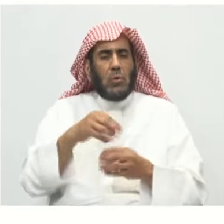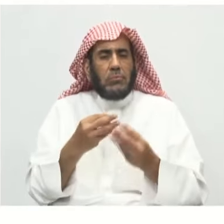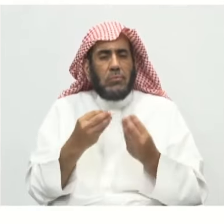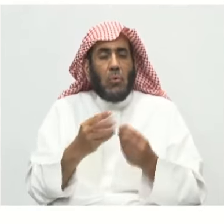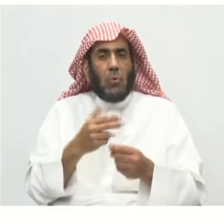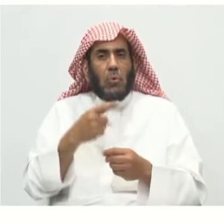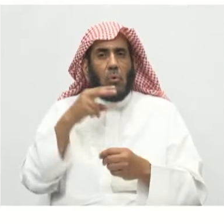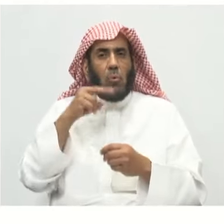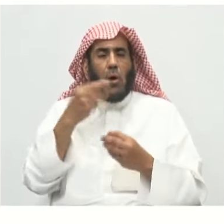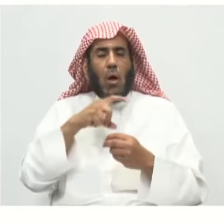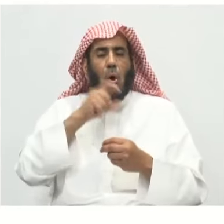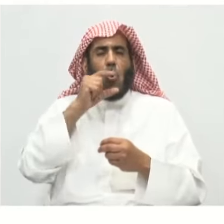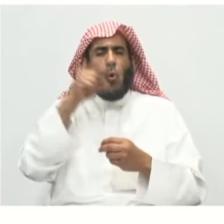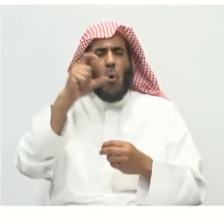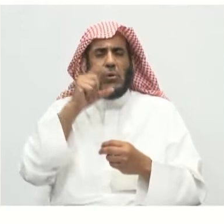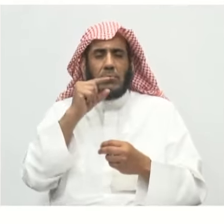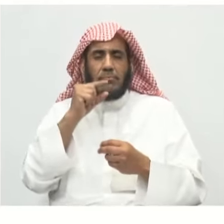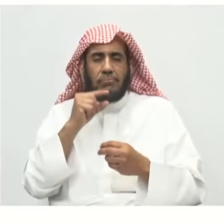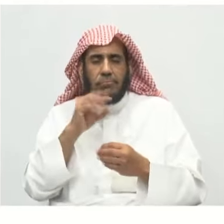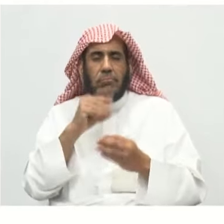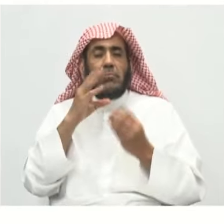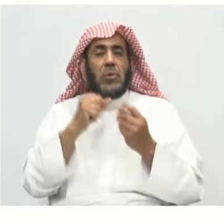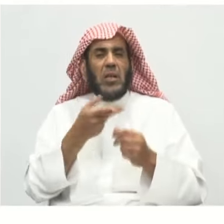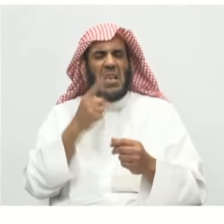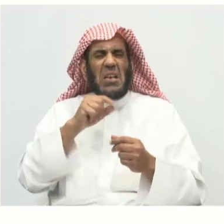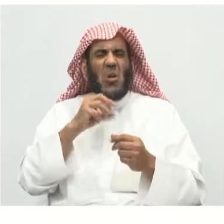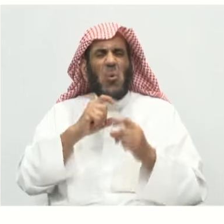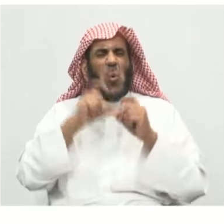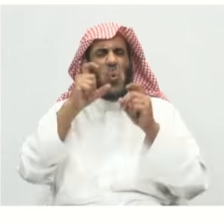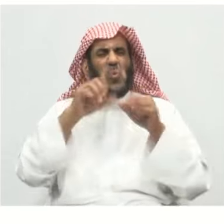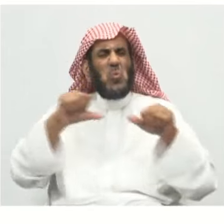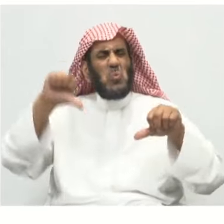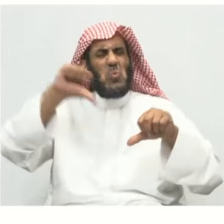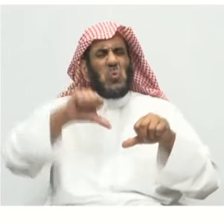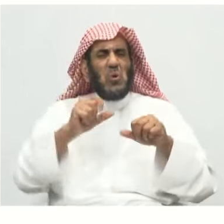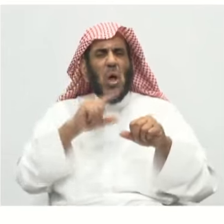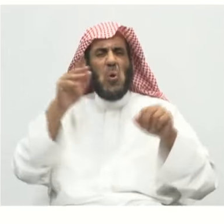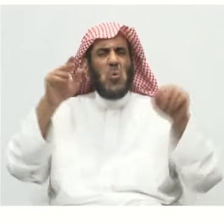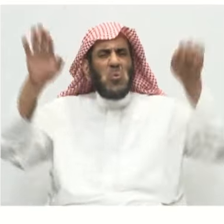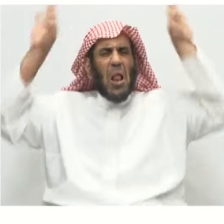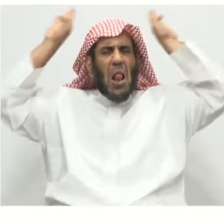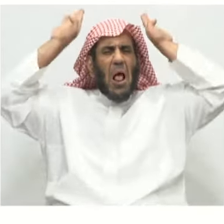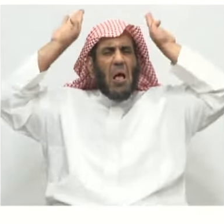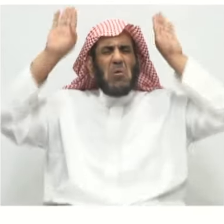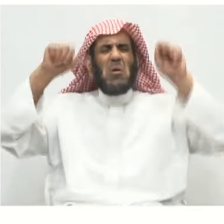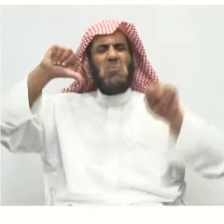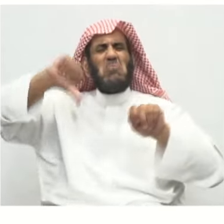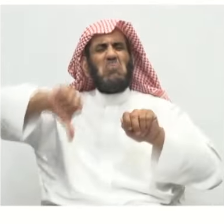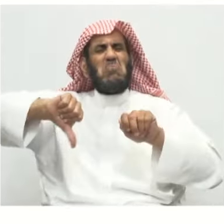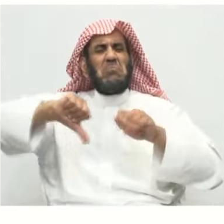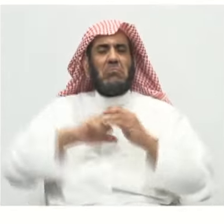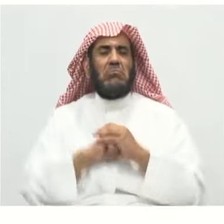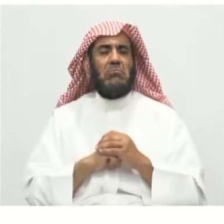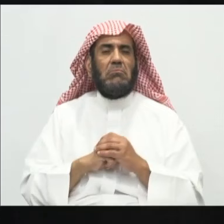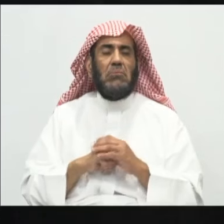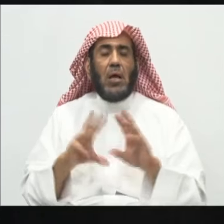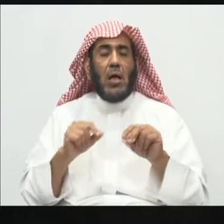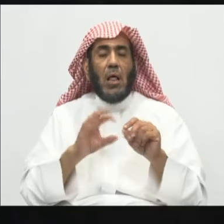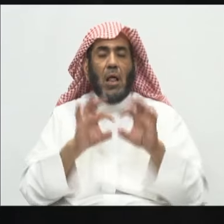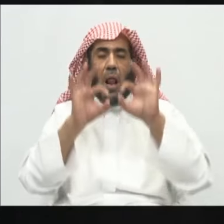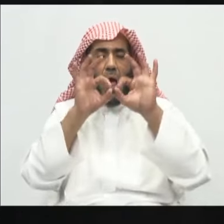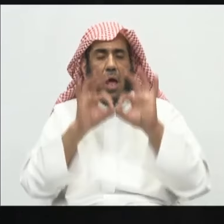واغضض من صوتك ان انكر الاصوات لصوت الحمير هذه